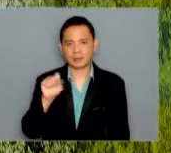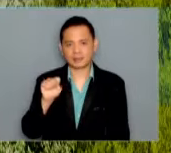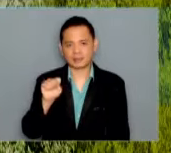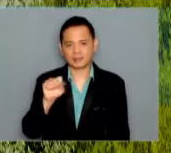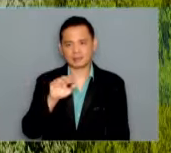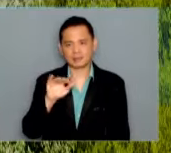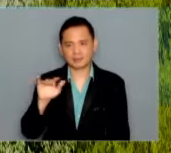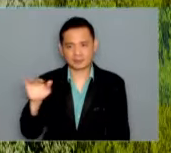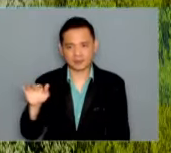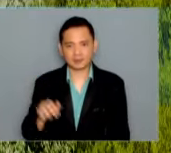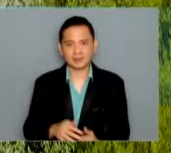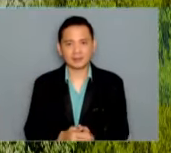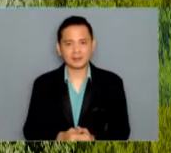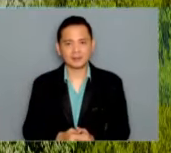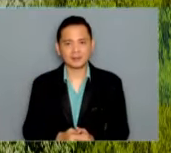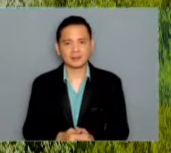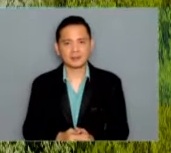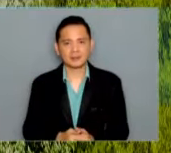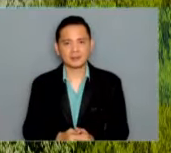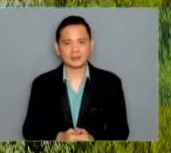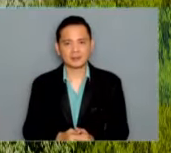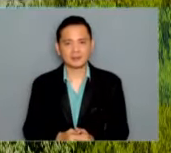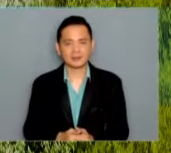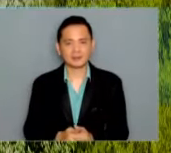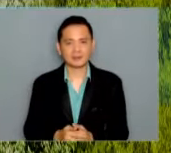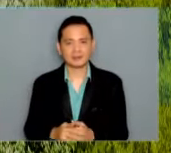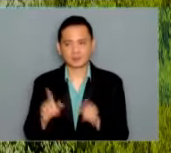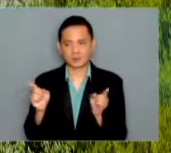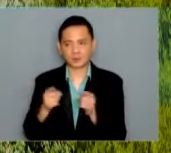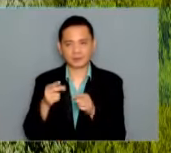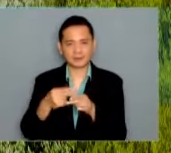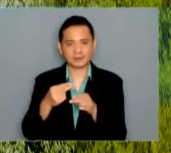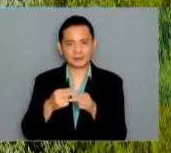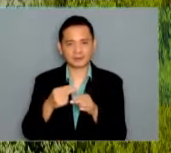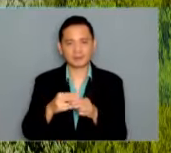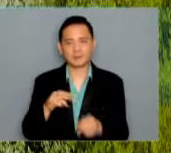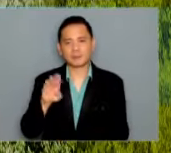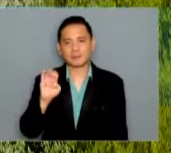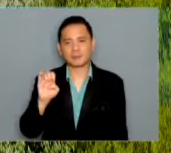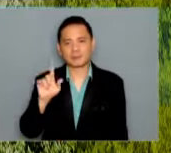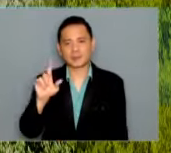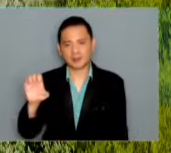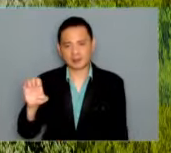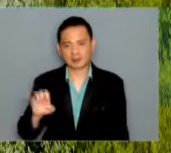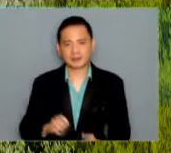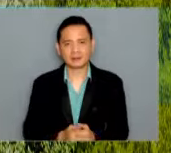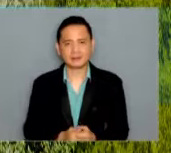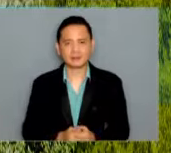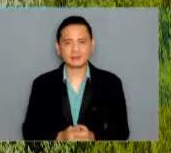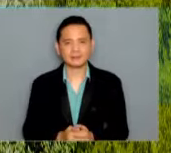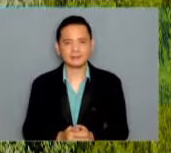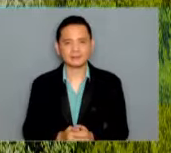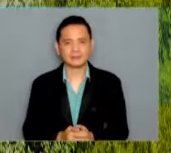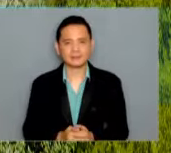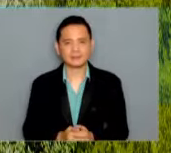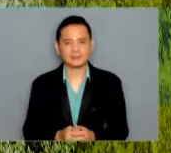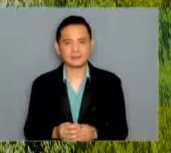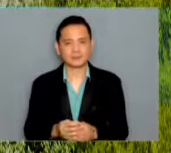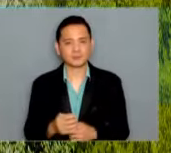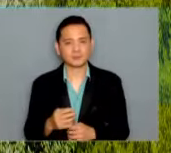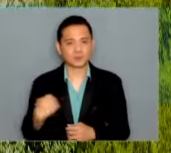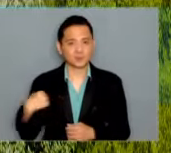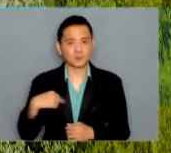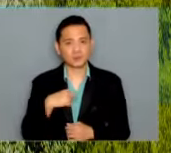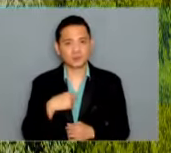her fondly Mommy Belle. Mommy of course, namatay na siya. Hey. She passed away, pero we're still trying to continue